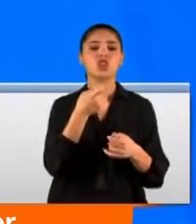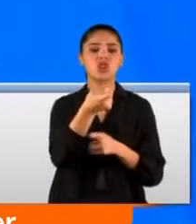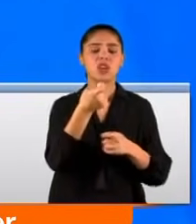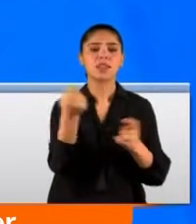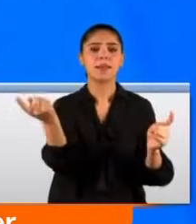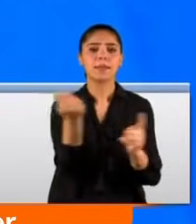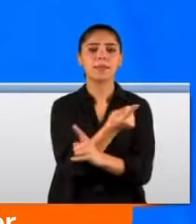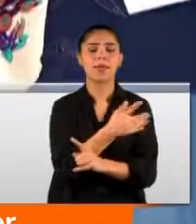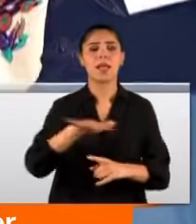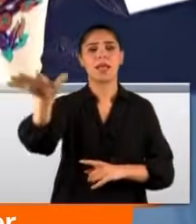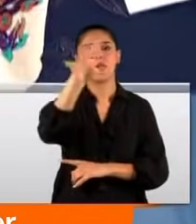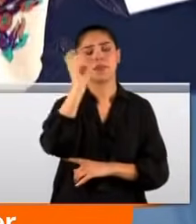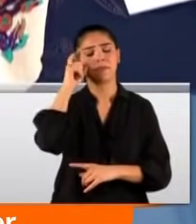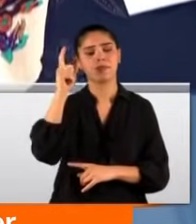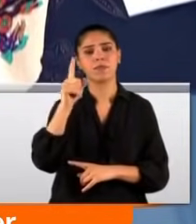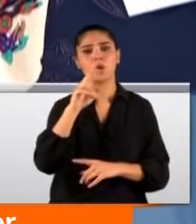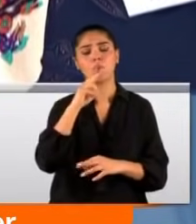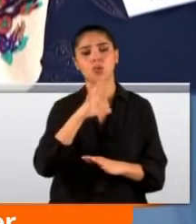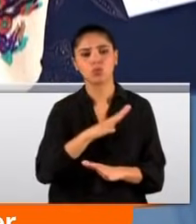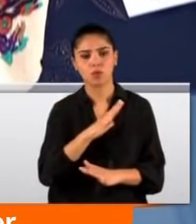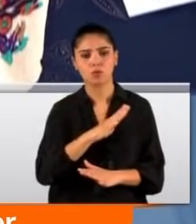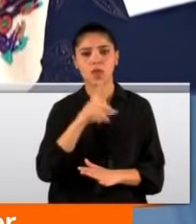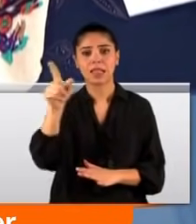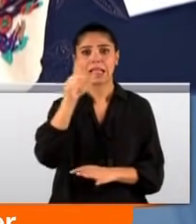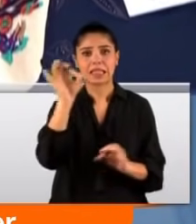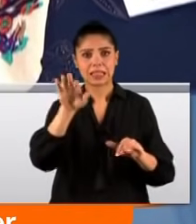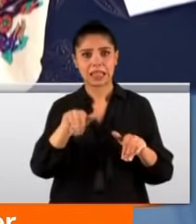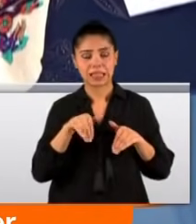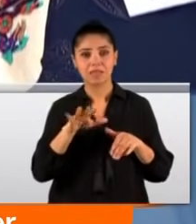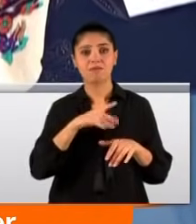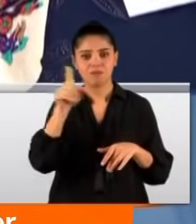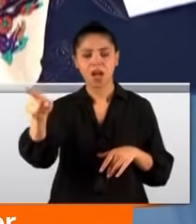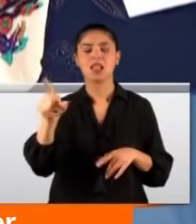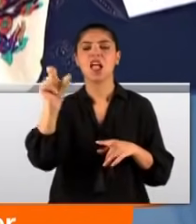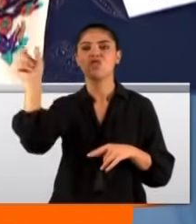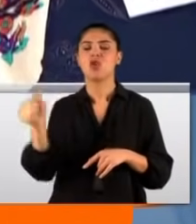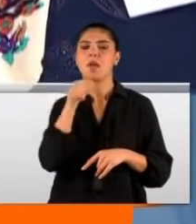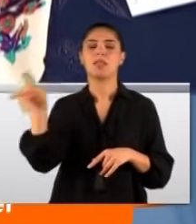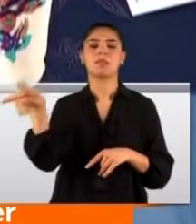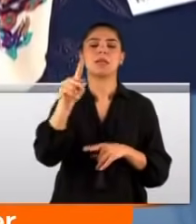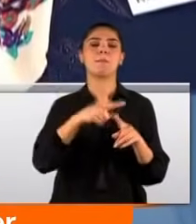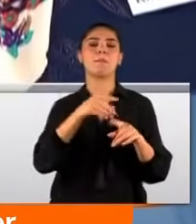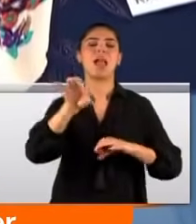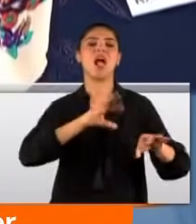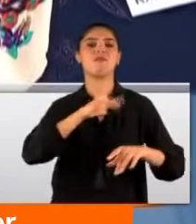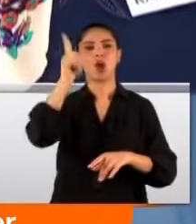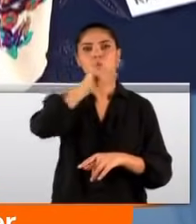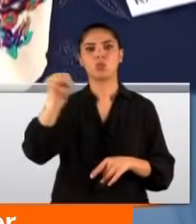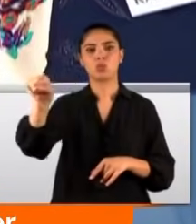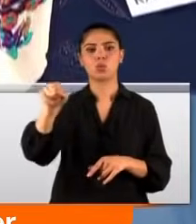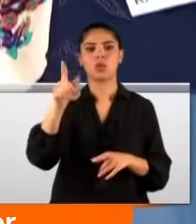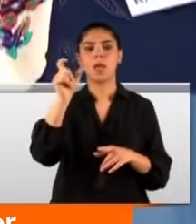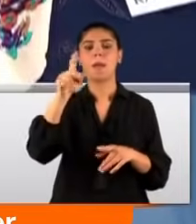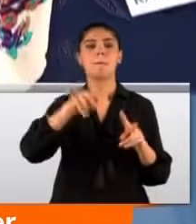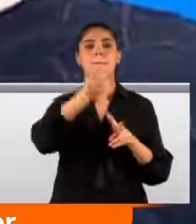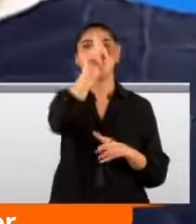cinayet senaryosunu konuşuyor. His sesini çıkartmadan durduysan ikinizin planıydı bu. Cemal'le ikinizin planı olduğu için Mehmet'in nereye gömülmediğini